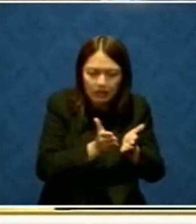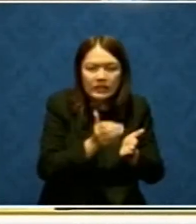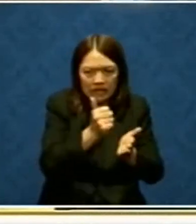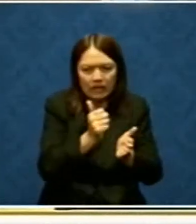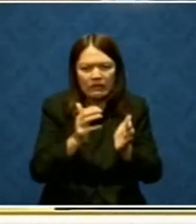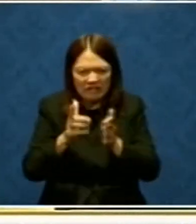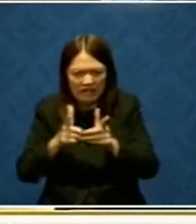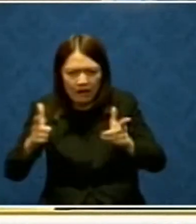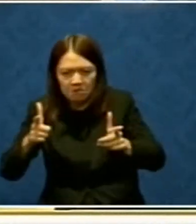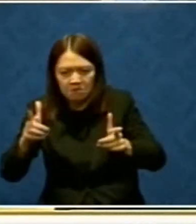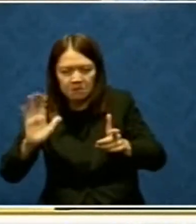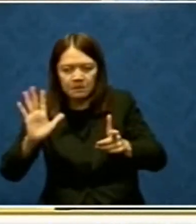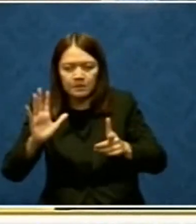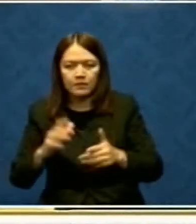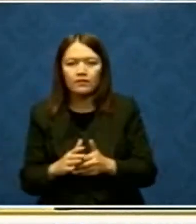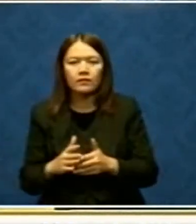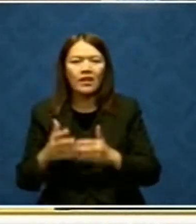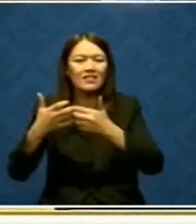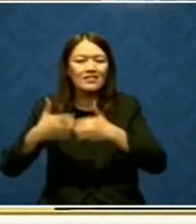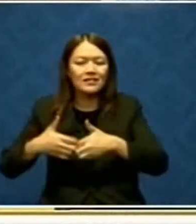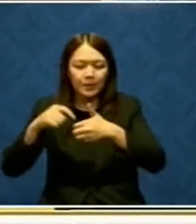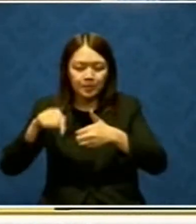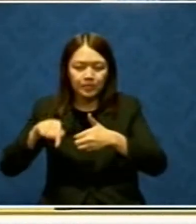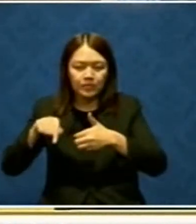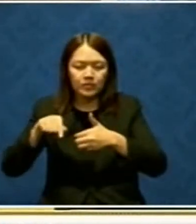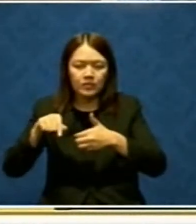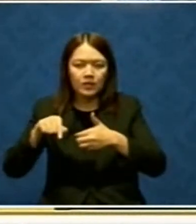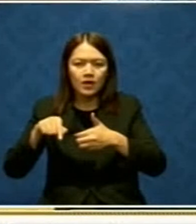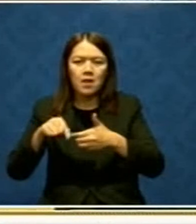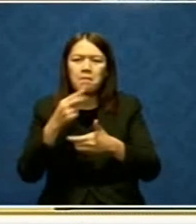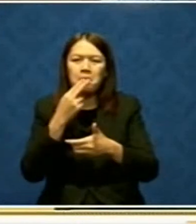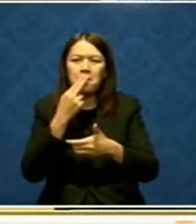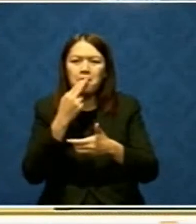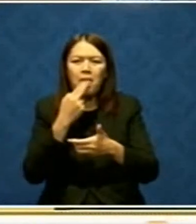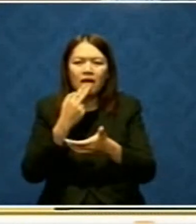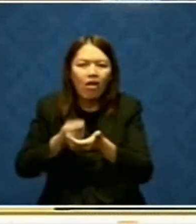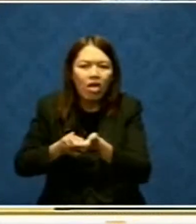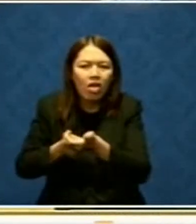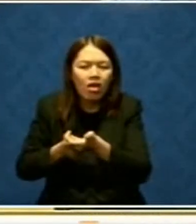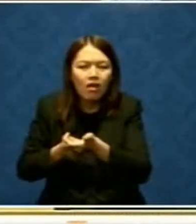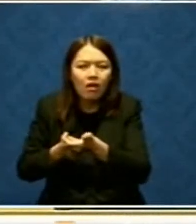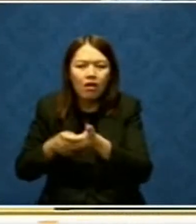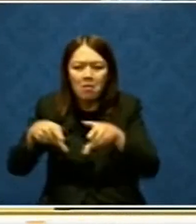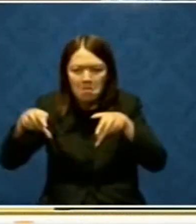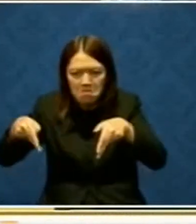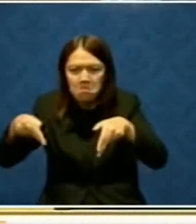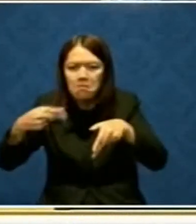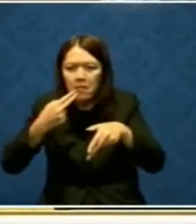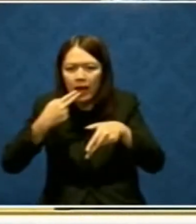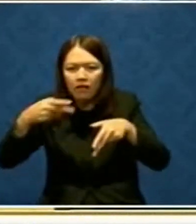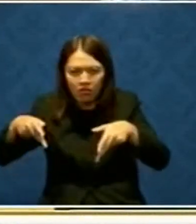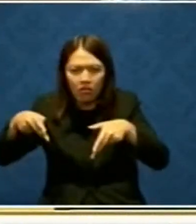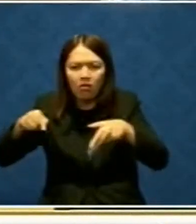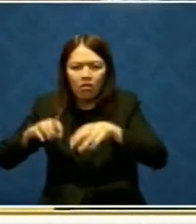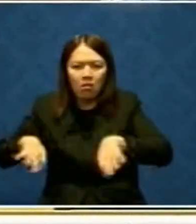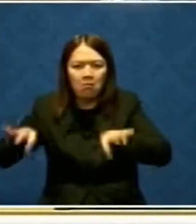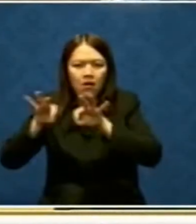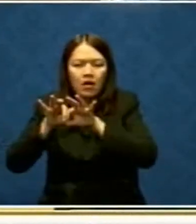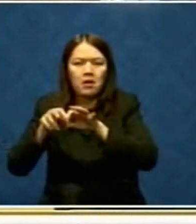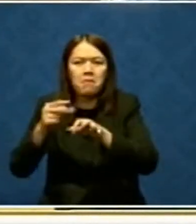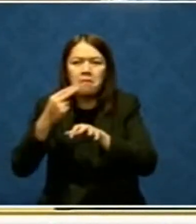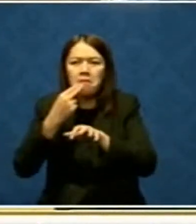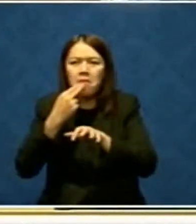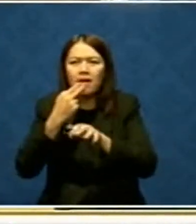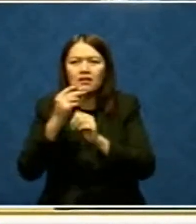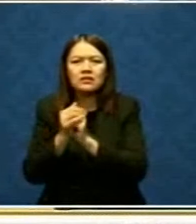เครื่องยนต์เรือดำน้ำท่านประธานที่เขาบอกว่ามันมีไว้ชาร์จแบตอย่างเดียวใช่ครับ ต่แบตมันสำคัญครับและที่แน่ๆแบตจีนเ